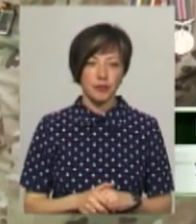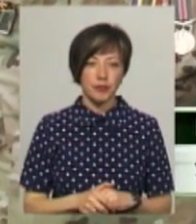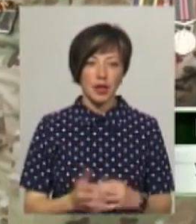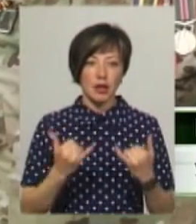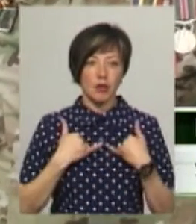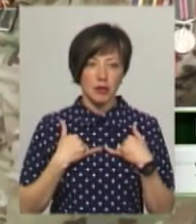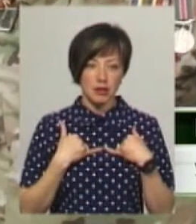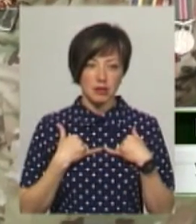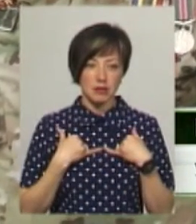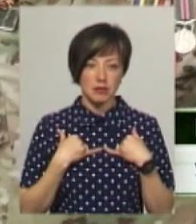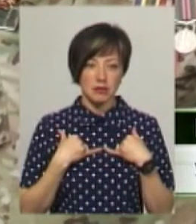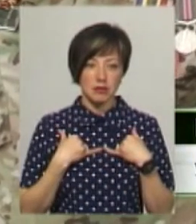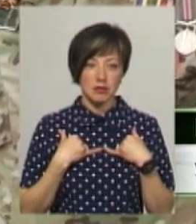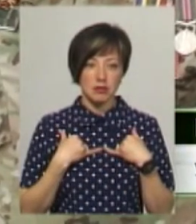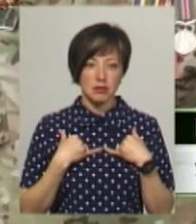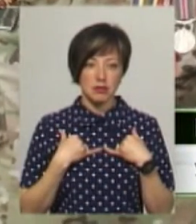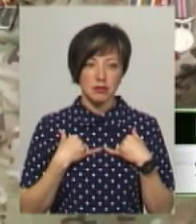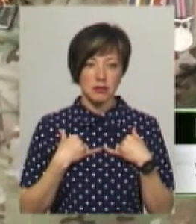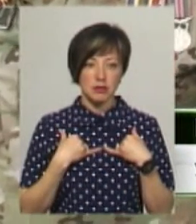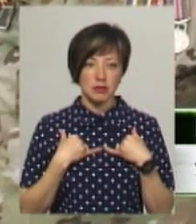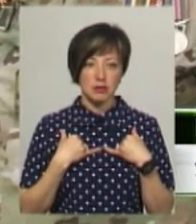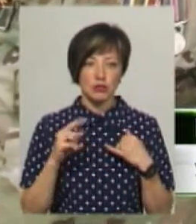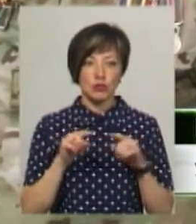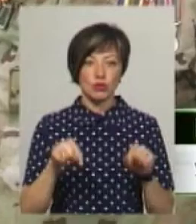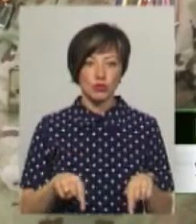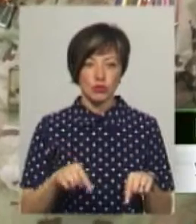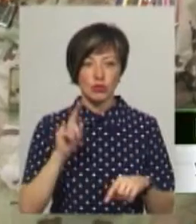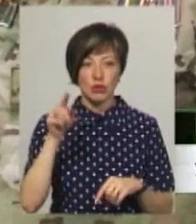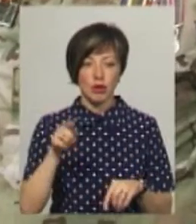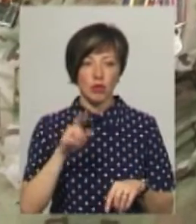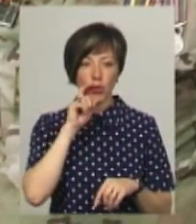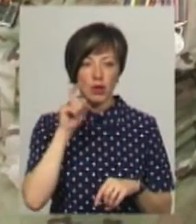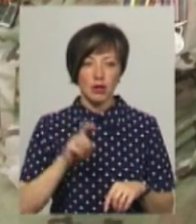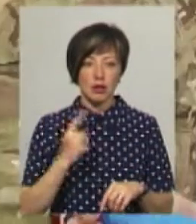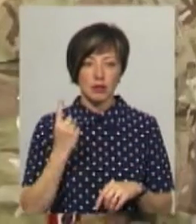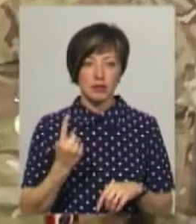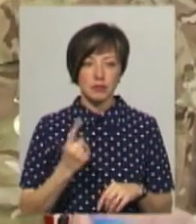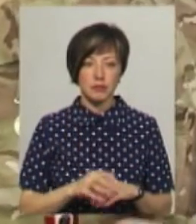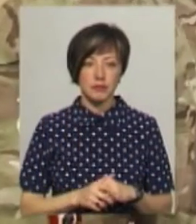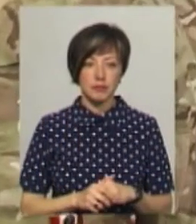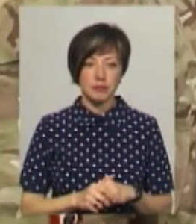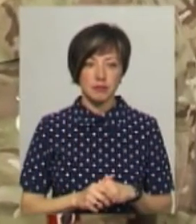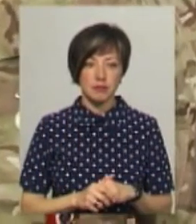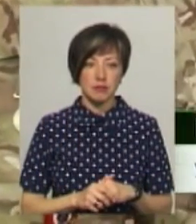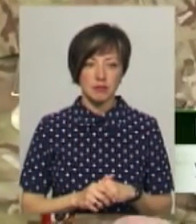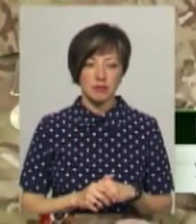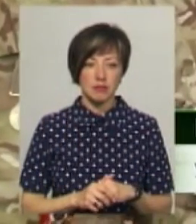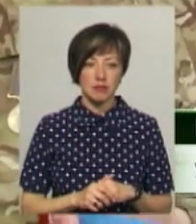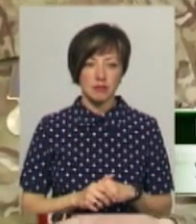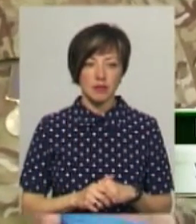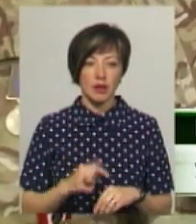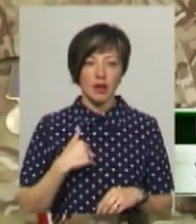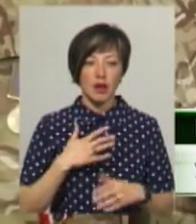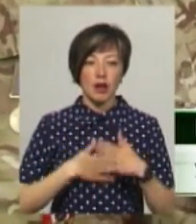Для мене, я скажу, що тут, що там, Україна одна. І дуже я рад,